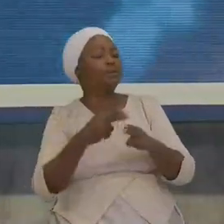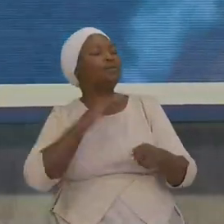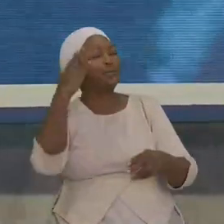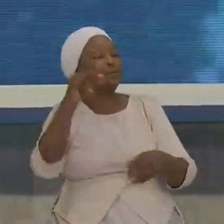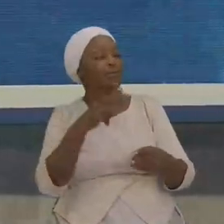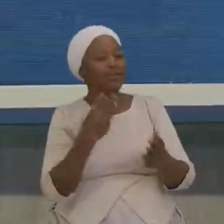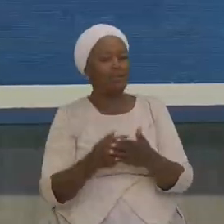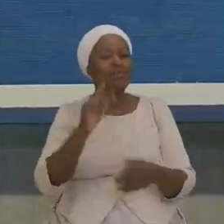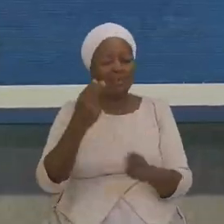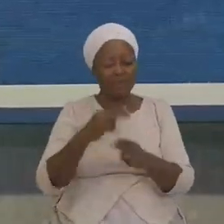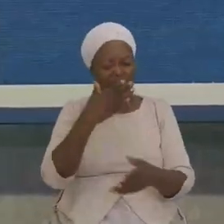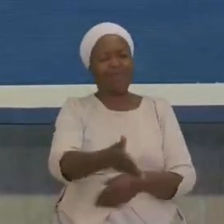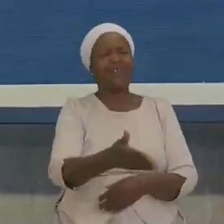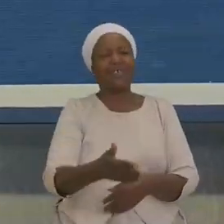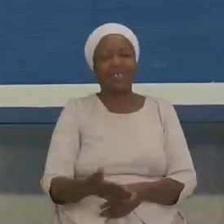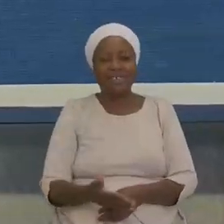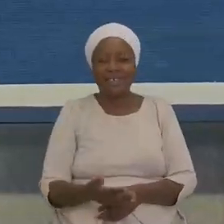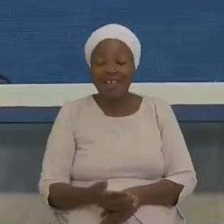là.